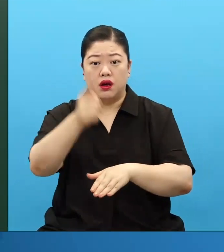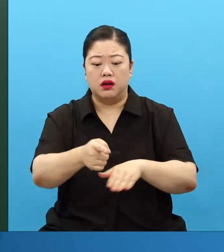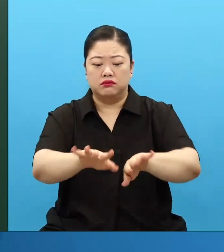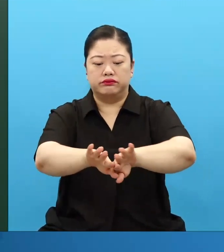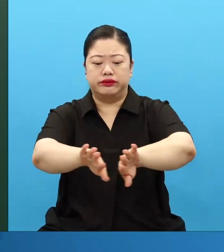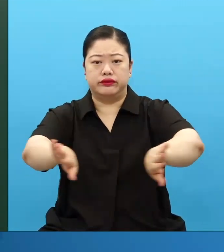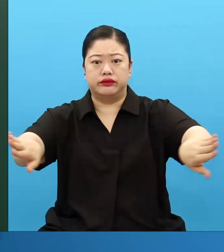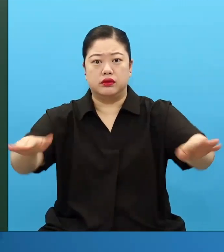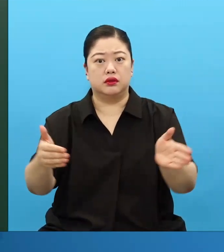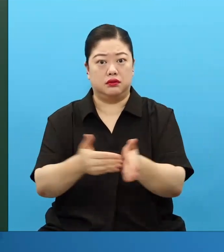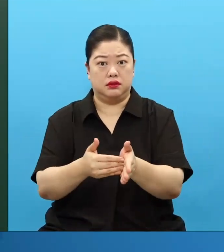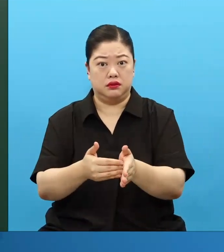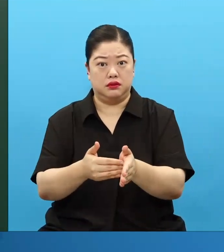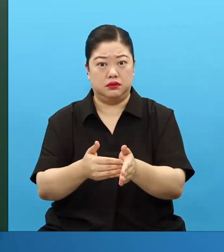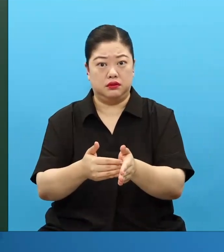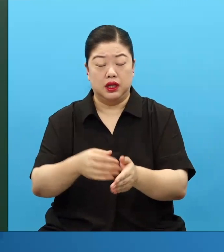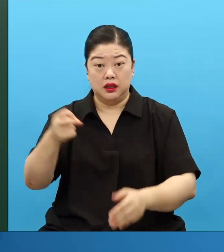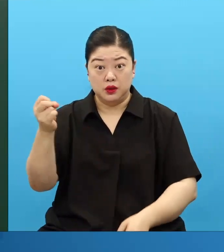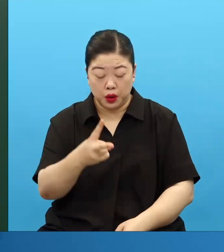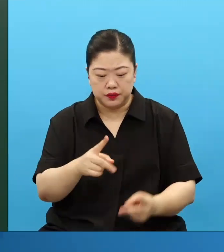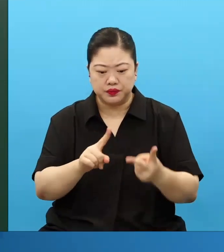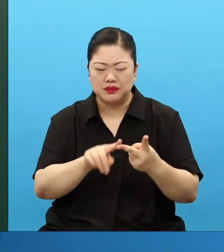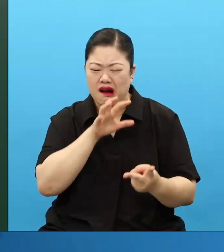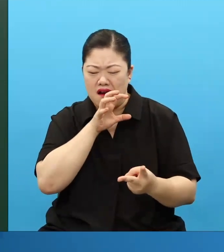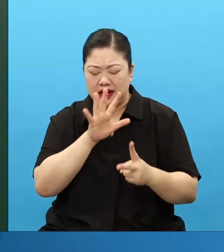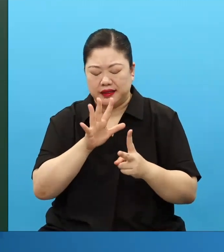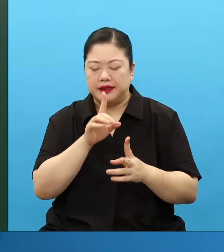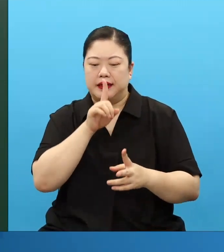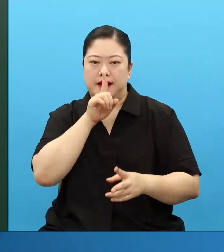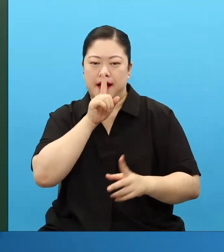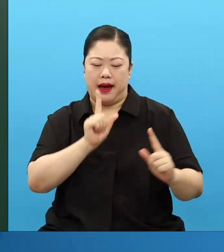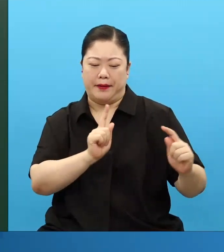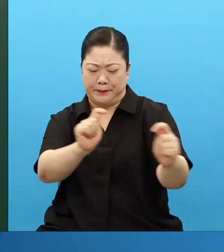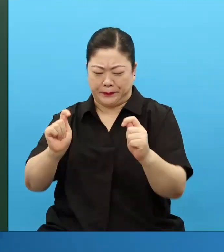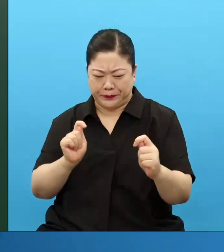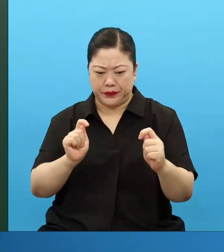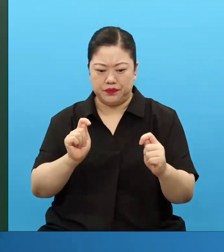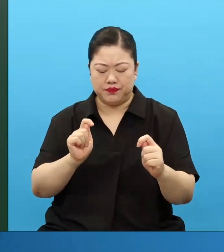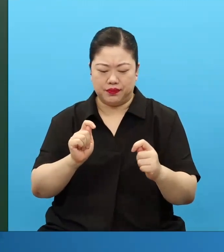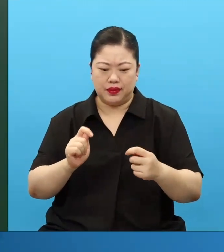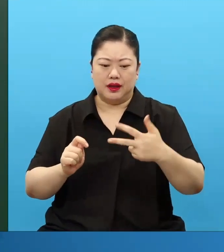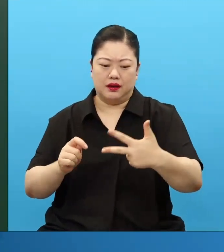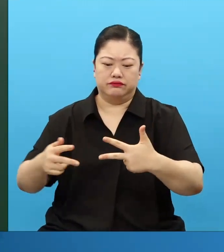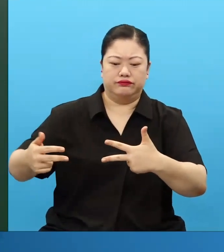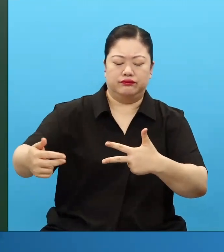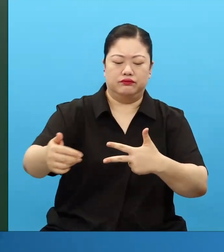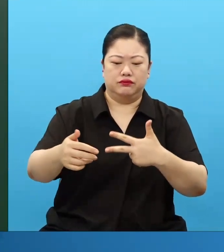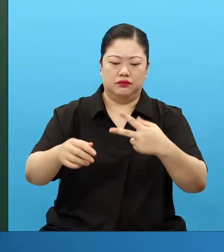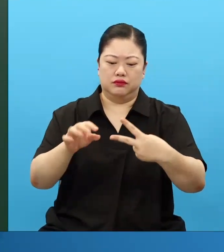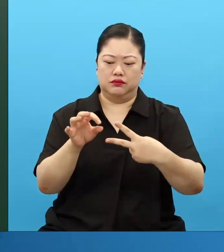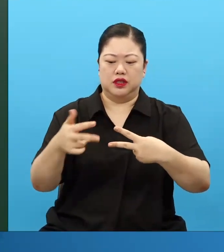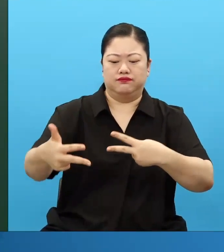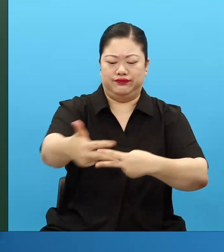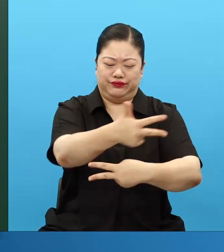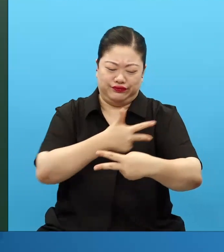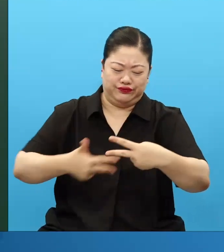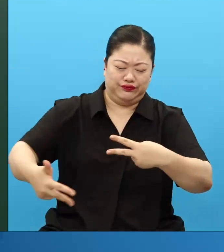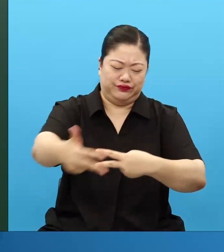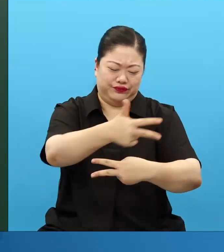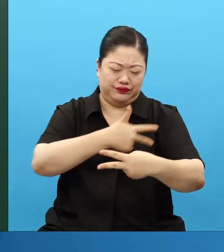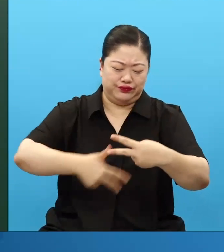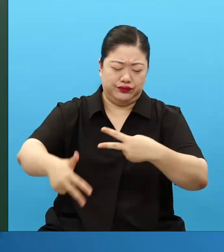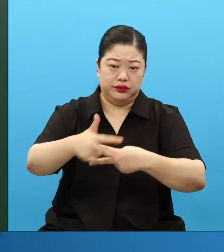thing is said in 2 Corinthians chapter 6 verse 16. 자, 이게 증거로 오기 시작한다 말이에요. This begins to come to you as evidence. 산업인들 이거부터